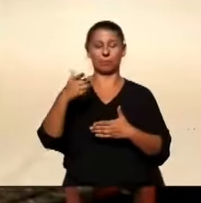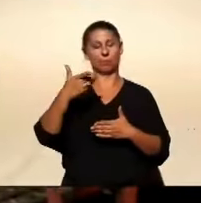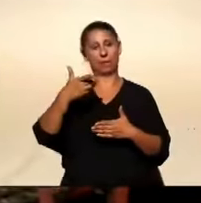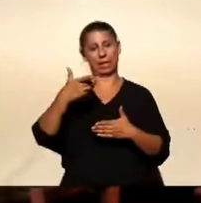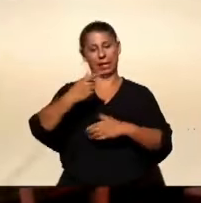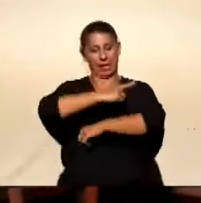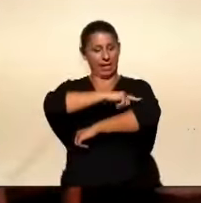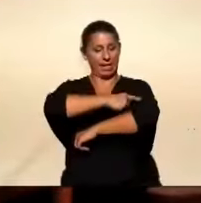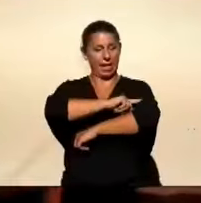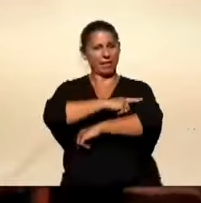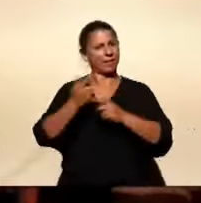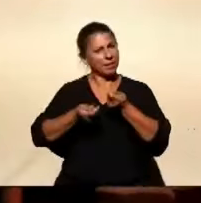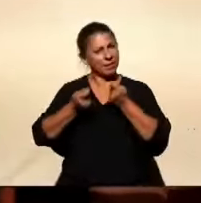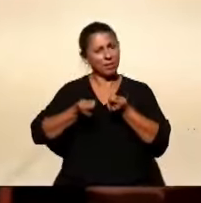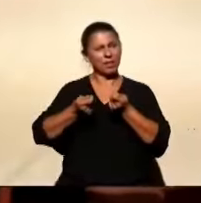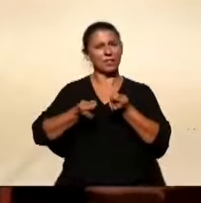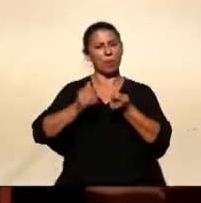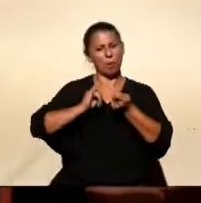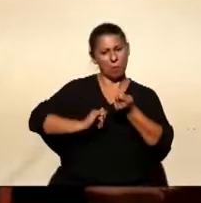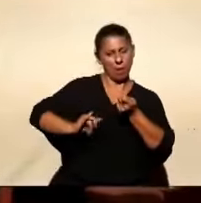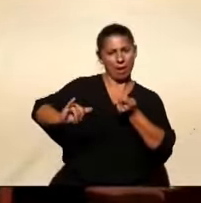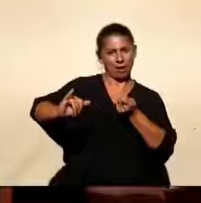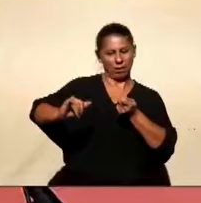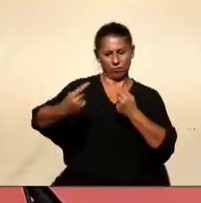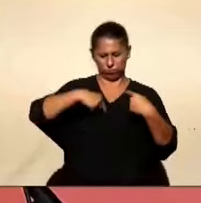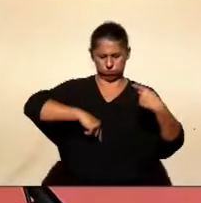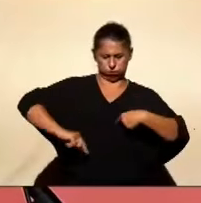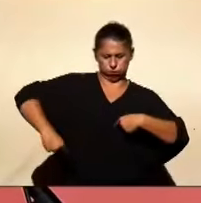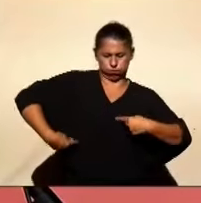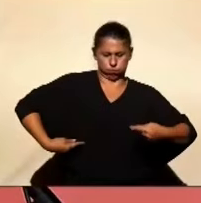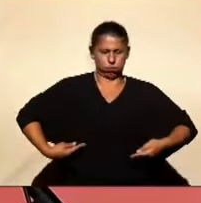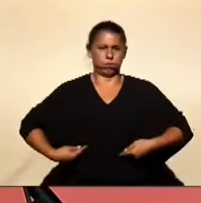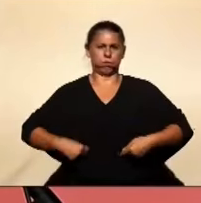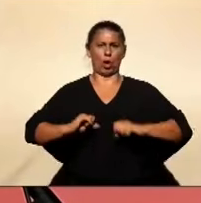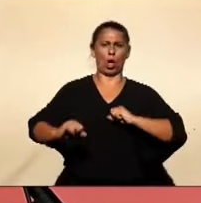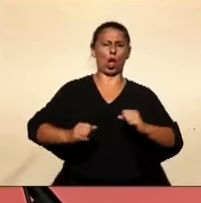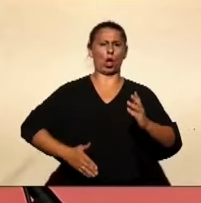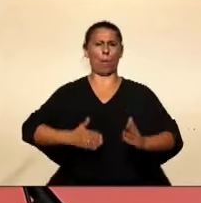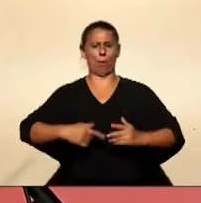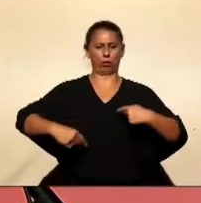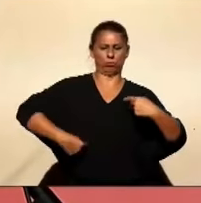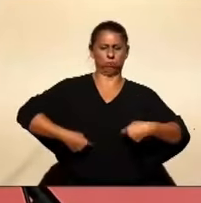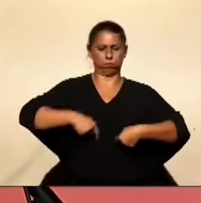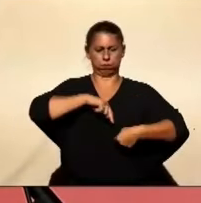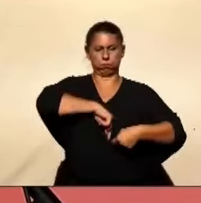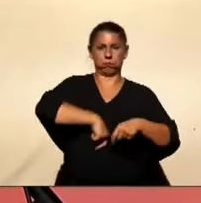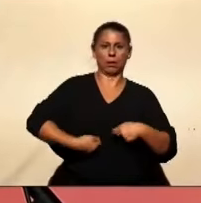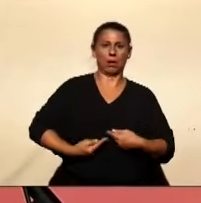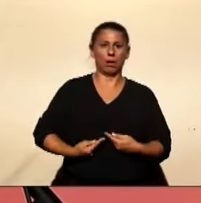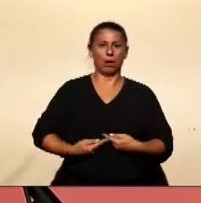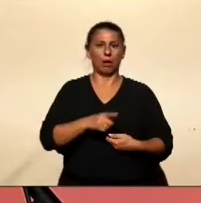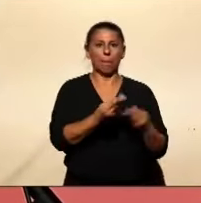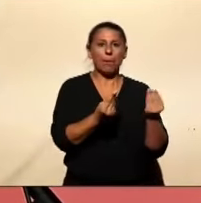μια πραγματικότητα, η κατάσταση στην υγεία χειροτερεύει διαρκώς με τη συνεχιζόμενη